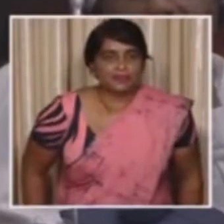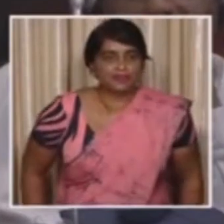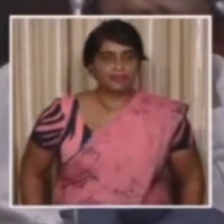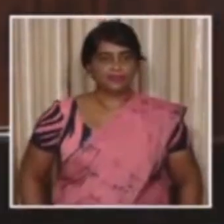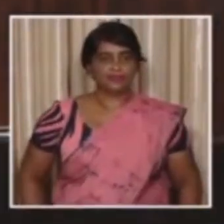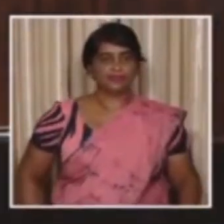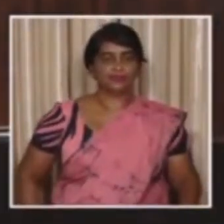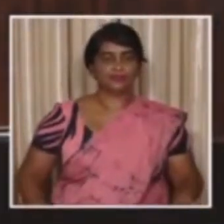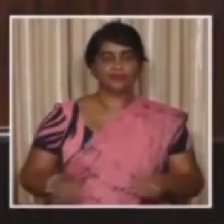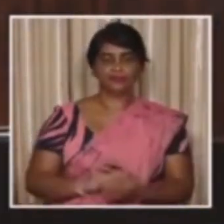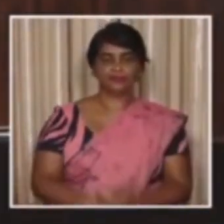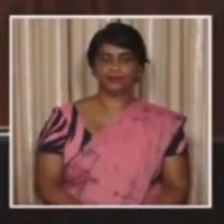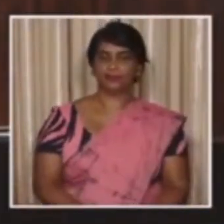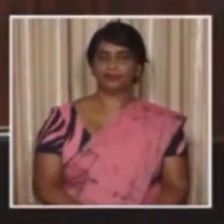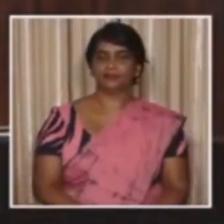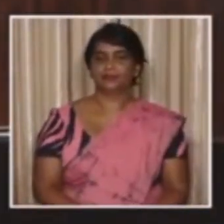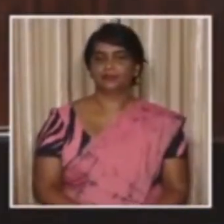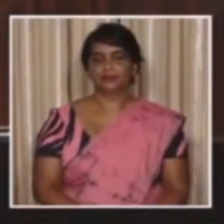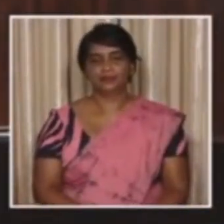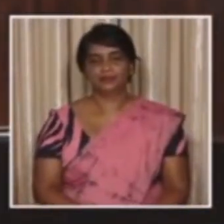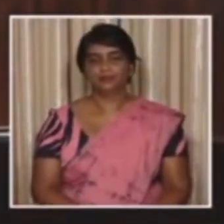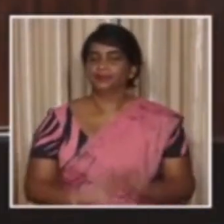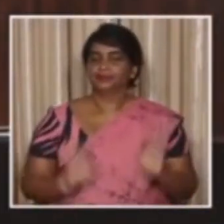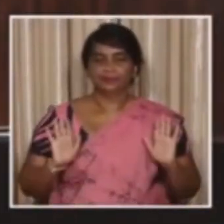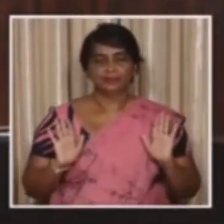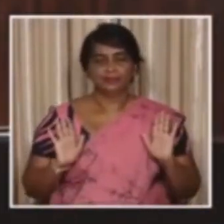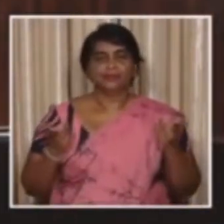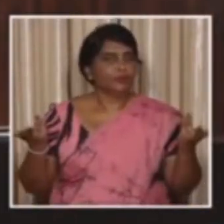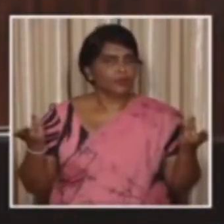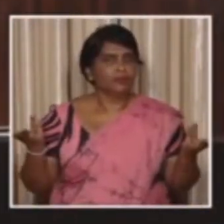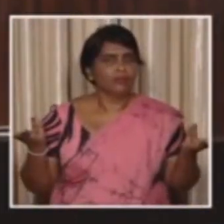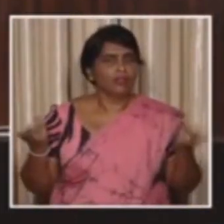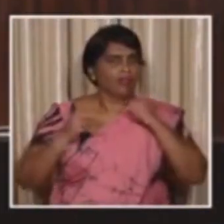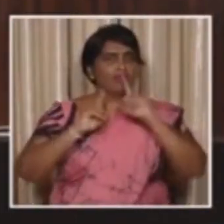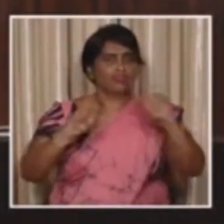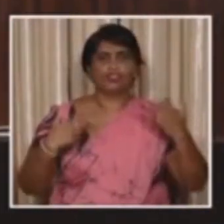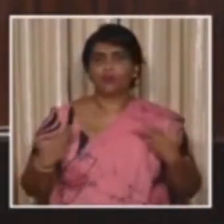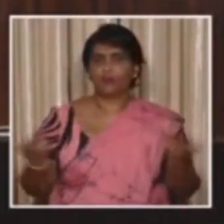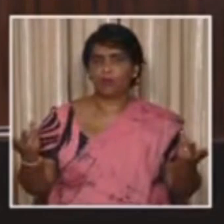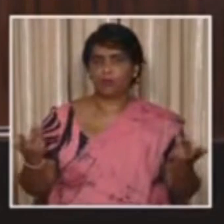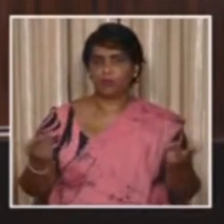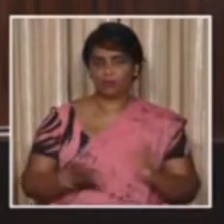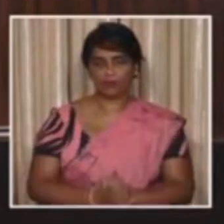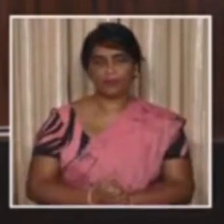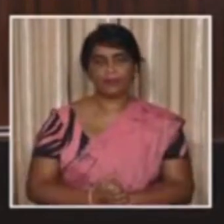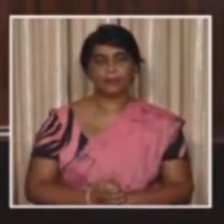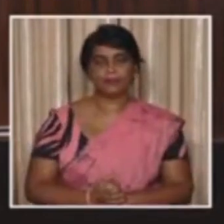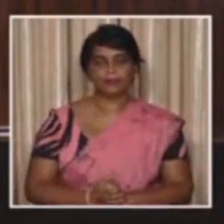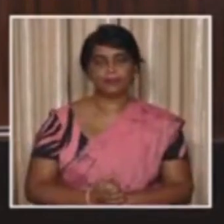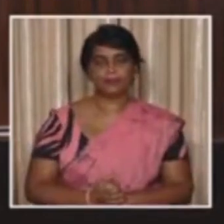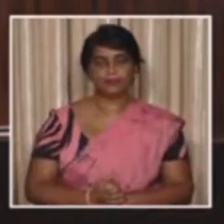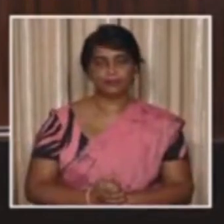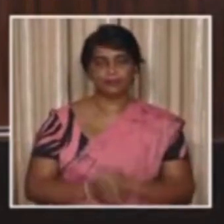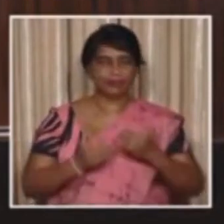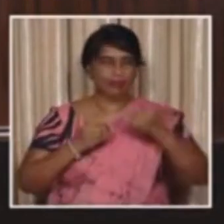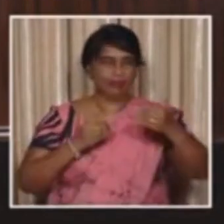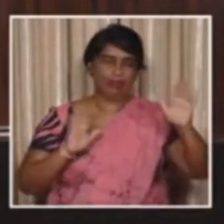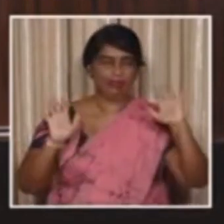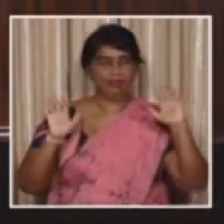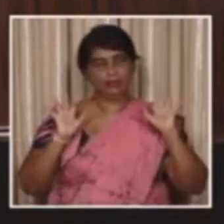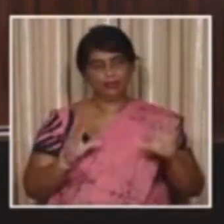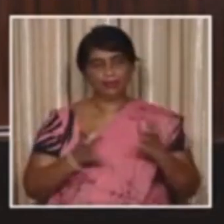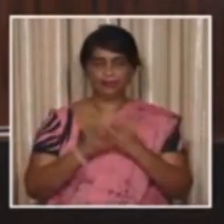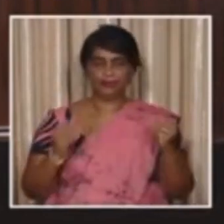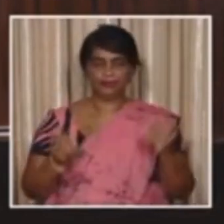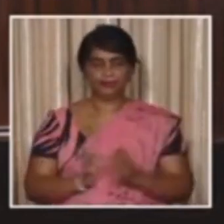හරි හරි හරි හරි අපි මෙරමුණාද මට කියන්නේ තියෙන්නේ හරි හරි බොහොම ස්තුතියි ඒකයි මම කිව්වේ ඔක දුරදී ගෙනියන්නේ නැතුව ඔක ඉවර